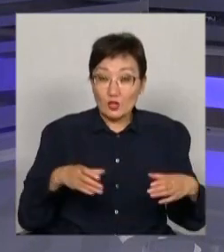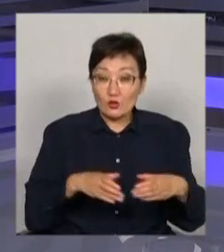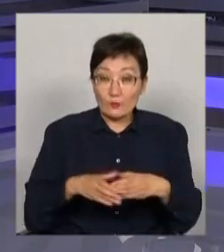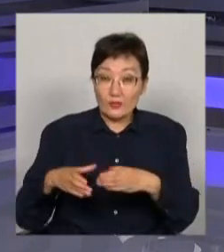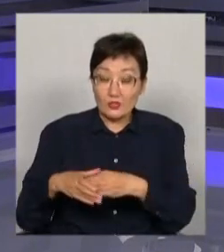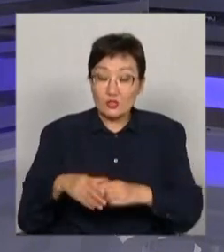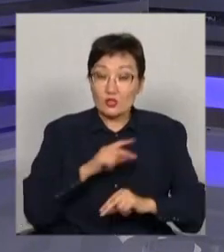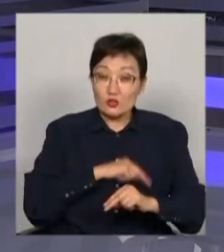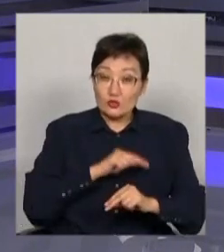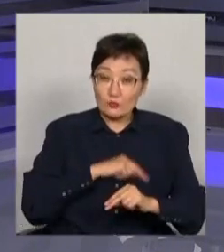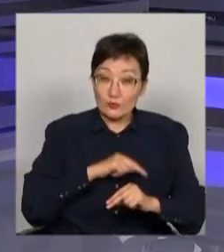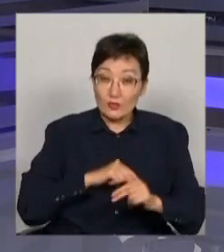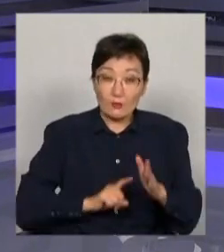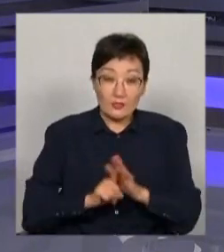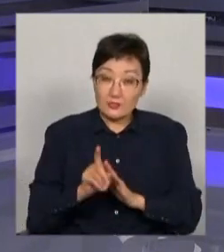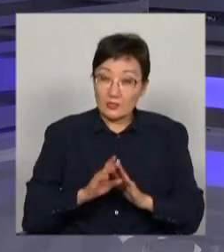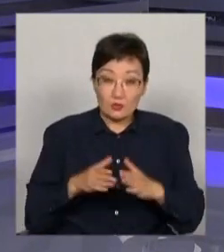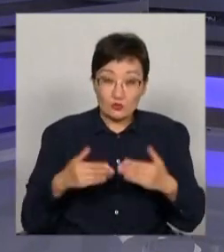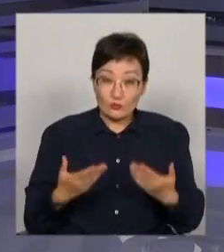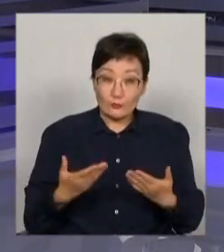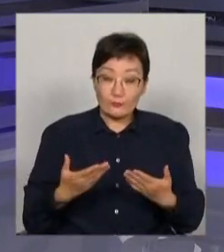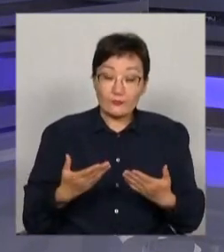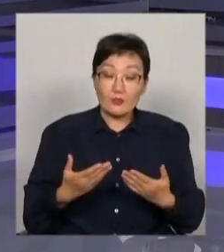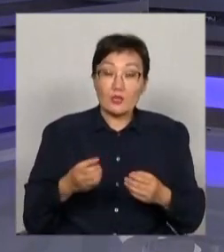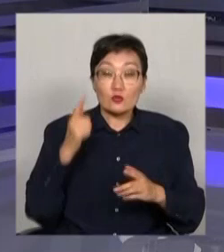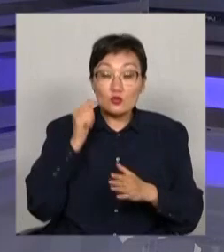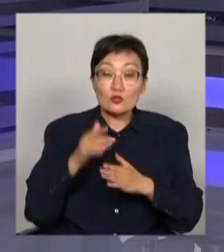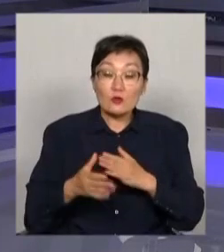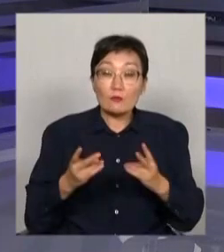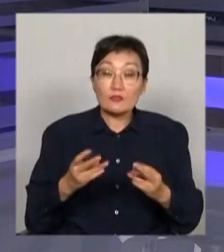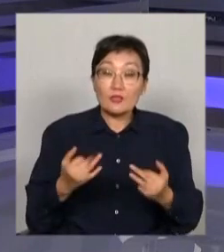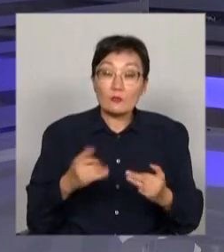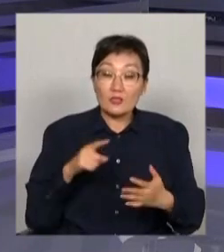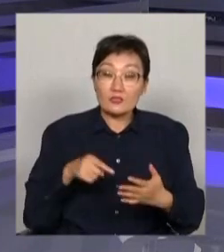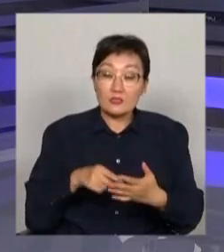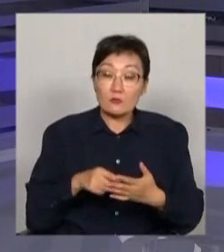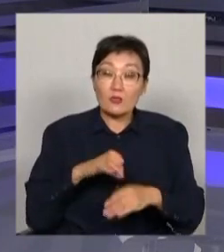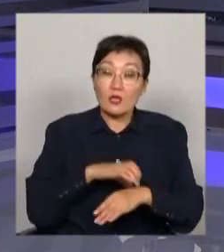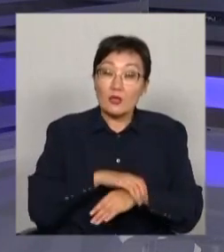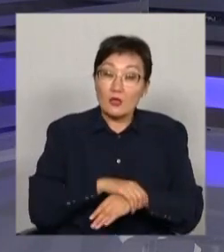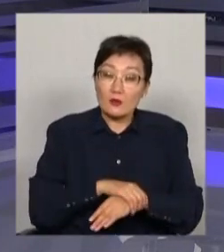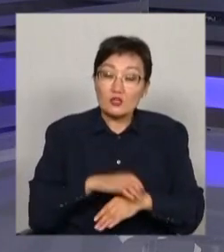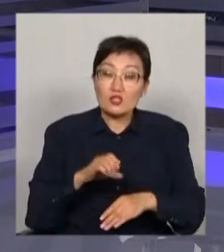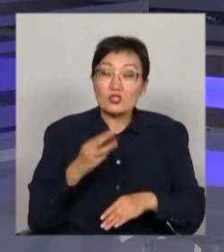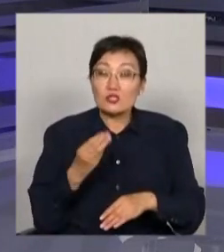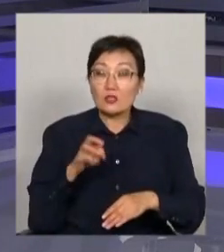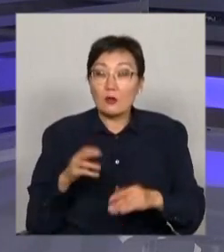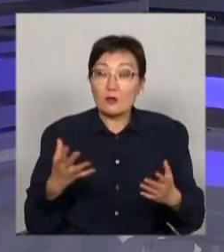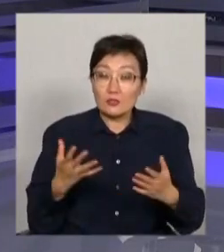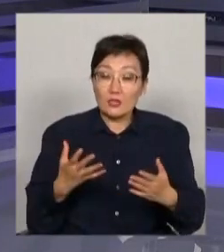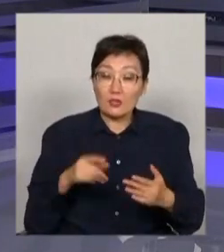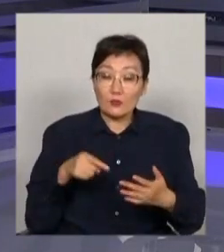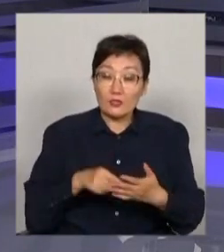жұмысы жанданған жоқ. Түсінікті. Бірақ қазір қалада анықталған штамм қандай? Жалпы